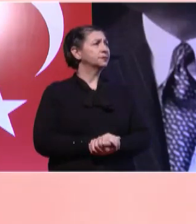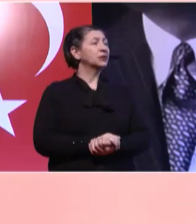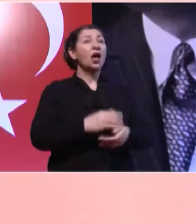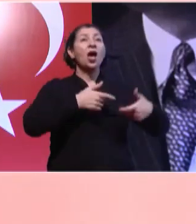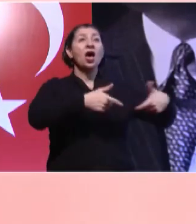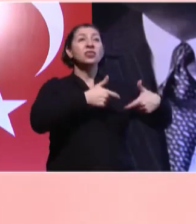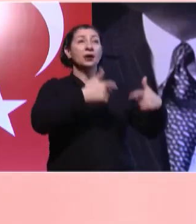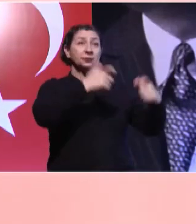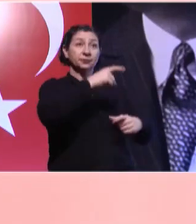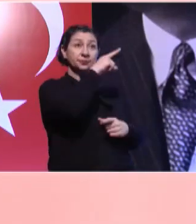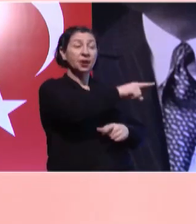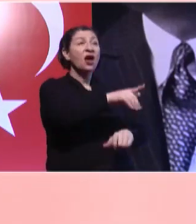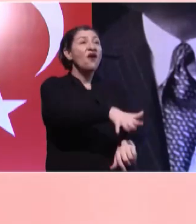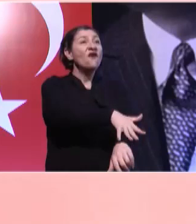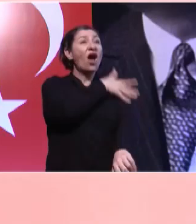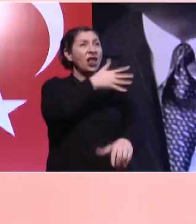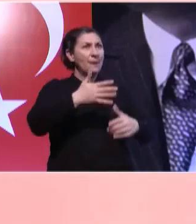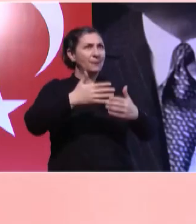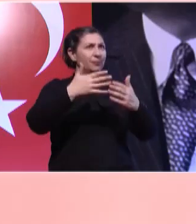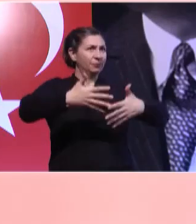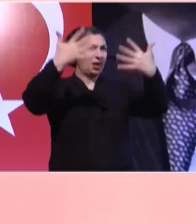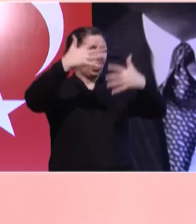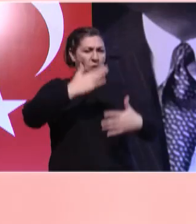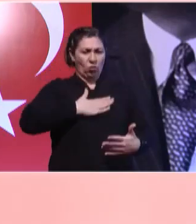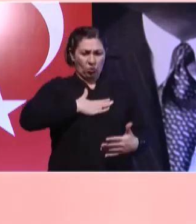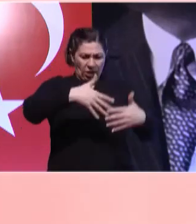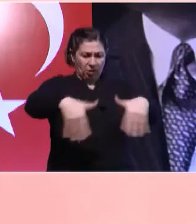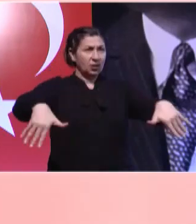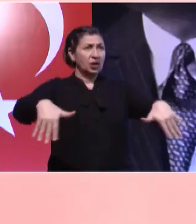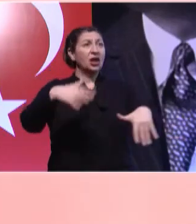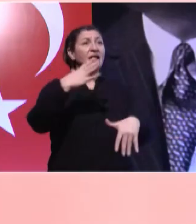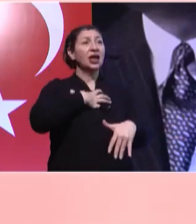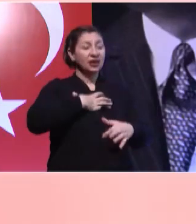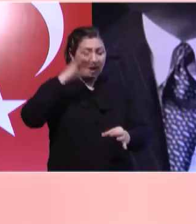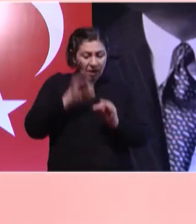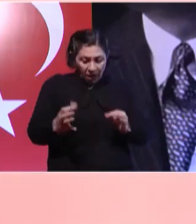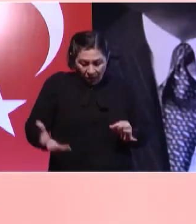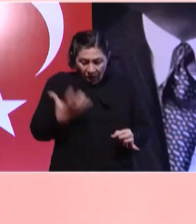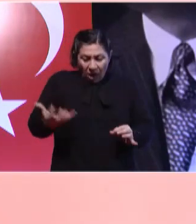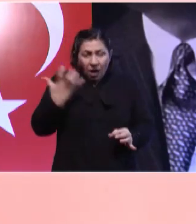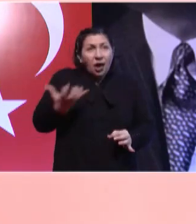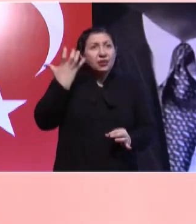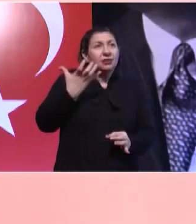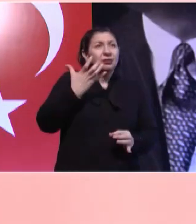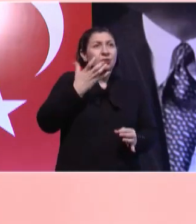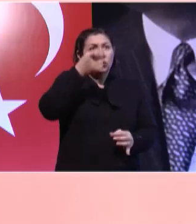Hatay'da valilik binasının önünde kendisini yakan vatandaş